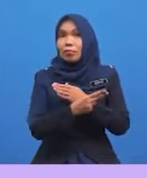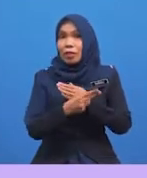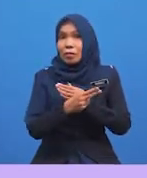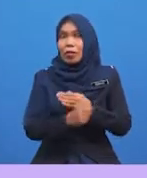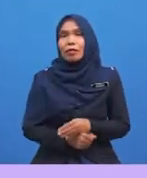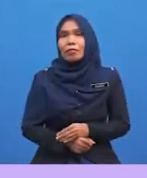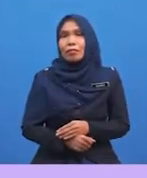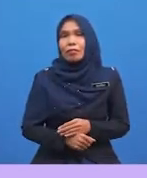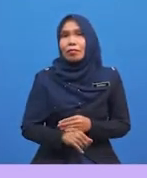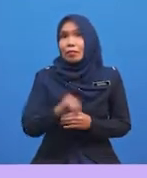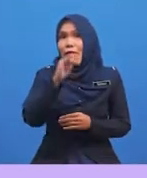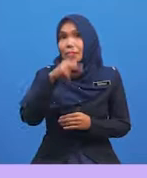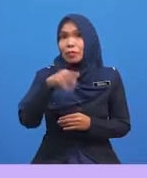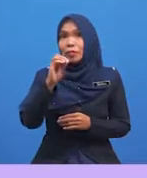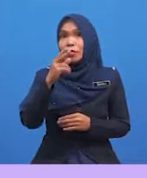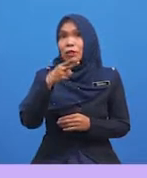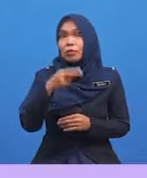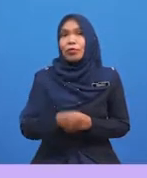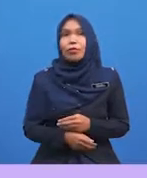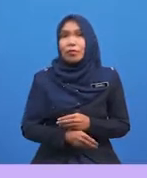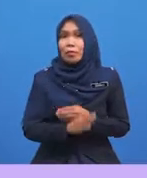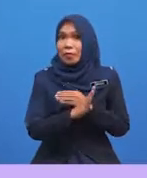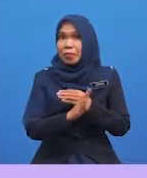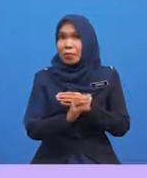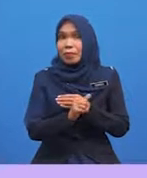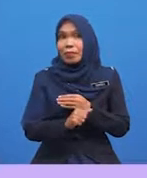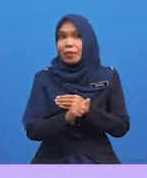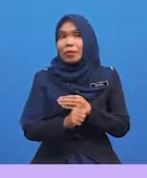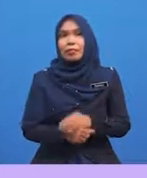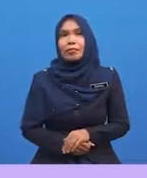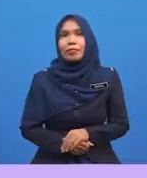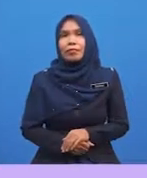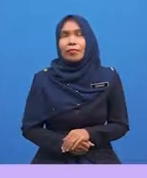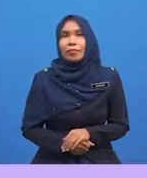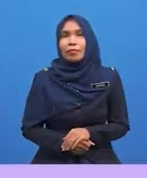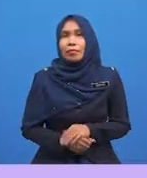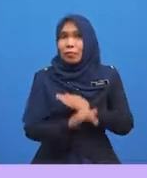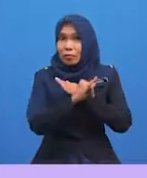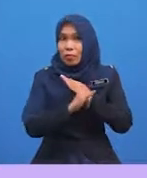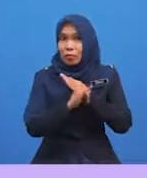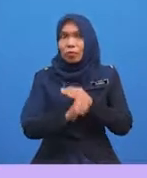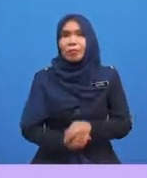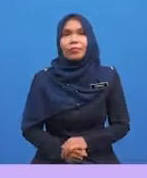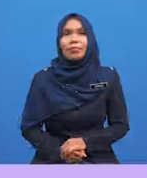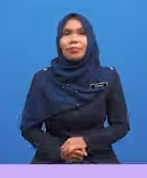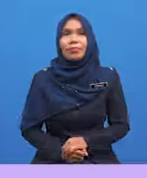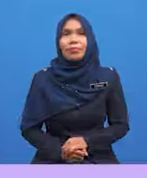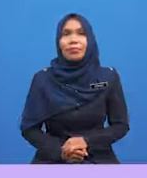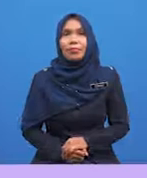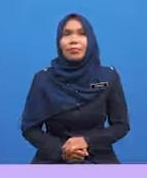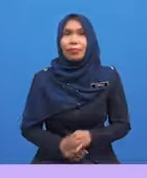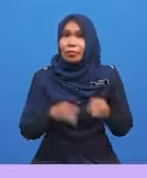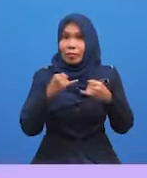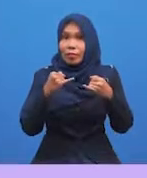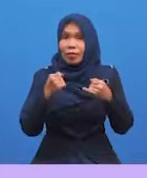Ipoh Perak, Alustar Kedah dan Johor Bahru, Johor. Seterusnya, kita lihat pula jenis